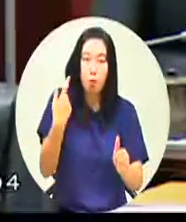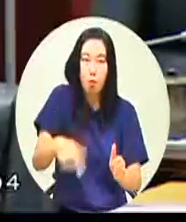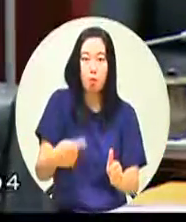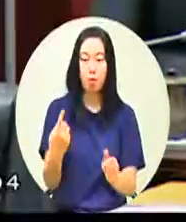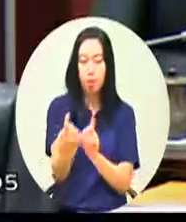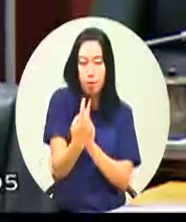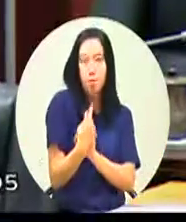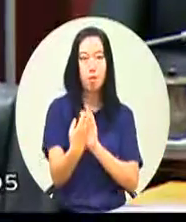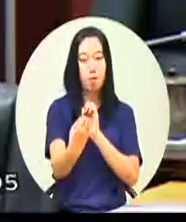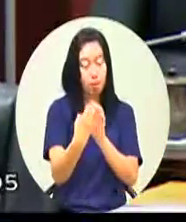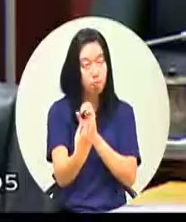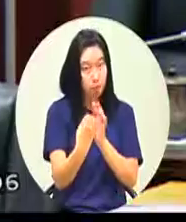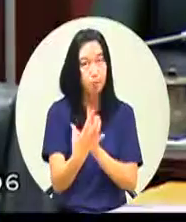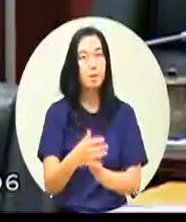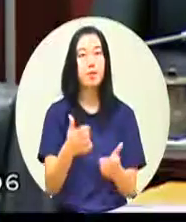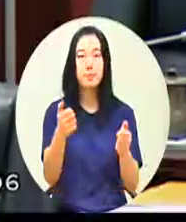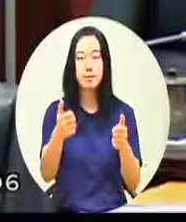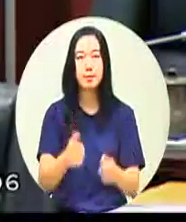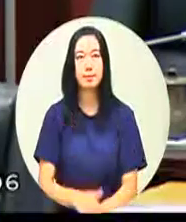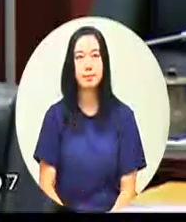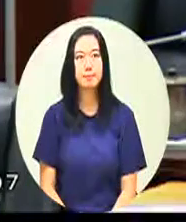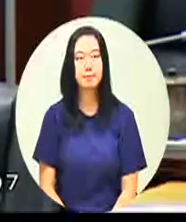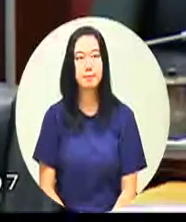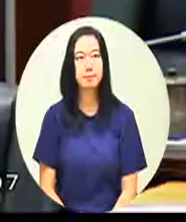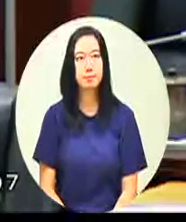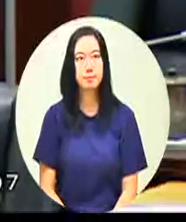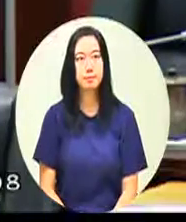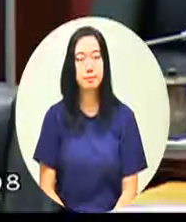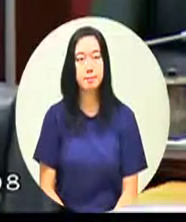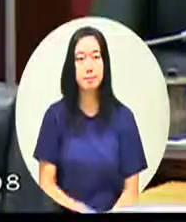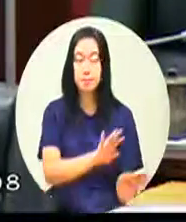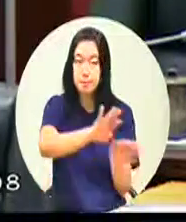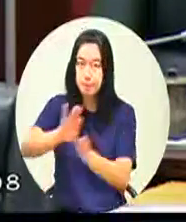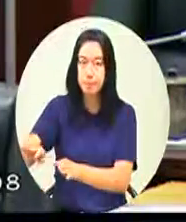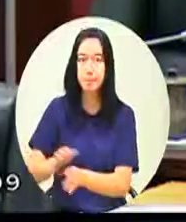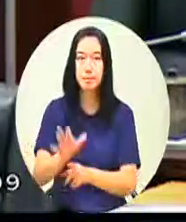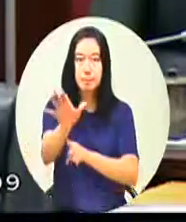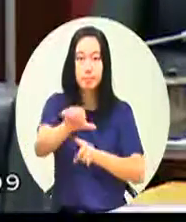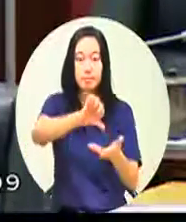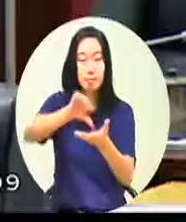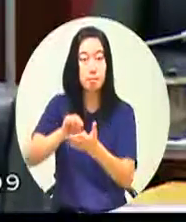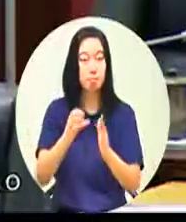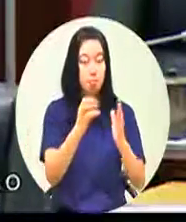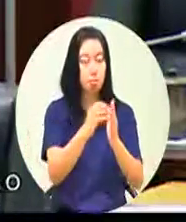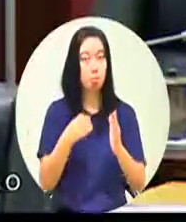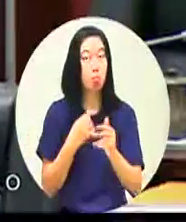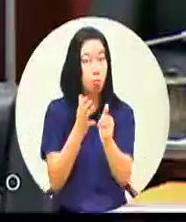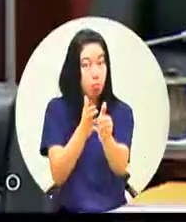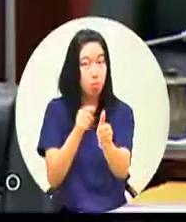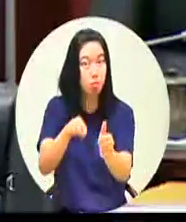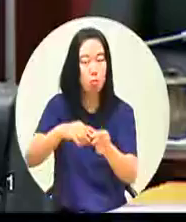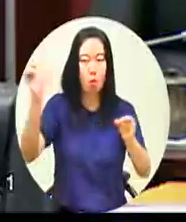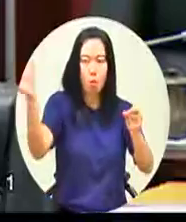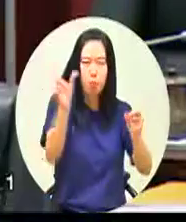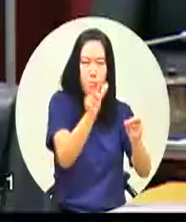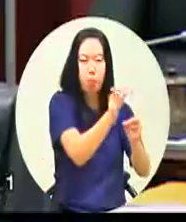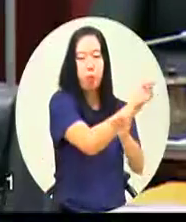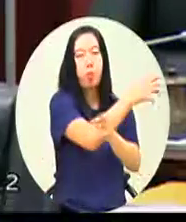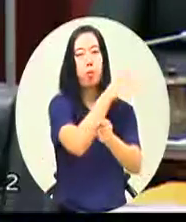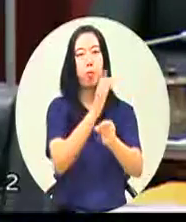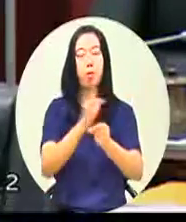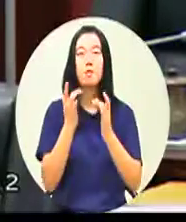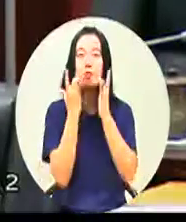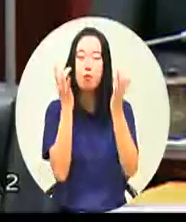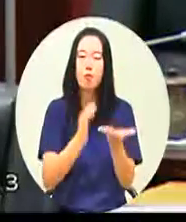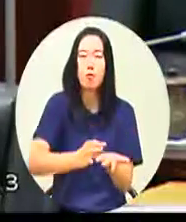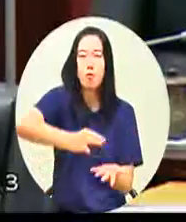讨论，好不好？ 好， 谢谢，要请坐哈。啊、另外在农业局吼，伫遮吼，咱风太贵吼，吼，即个菜价吼